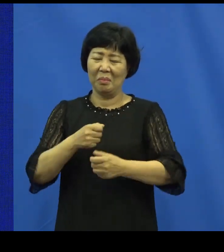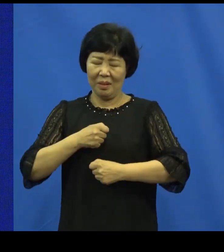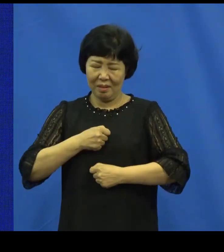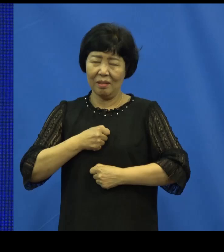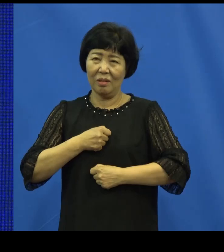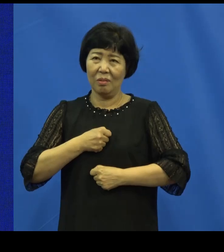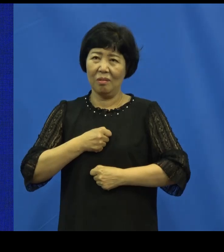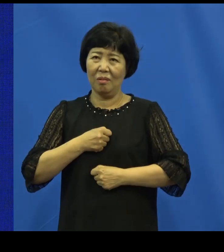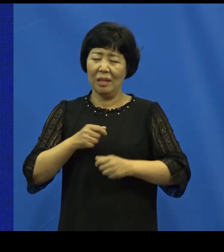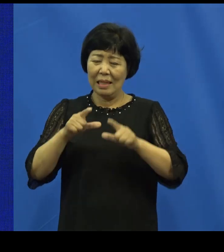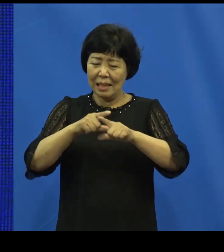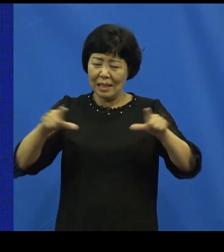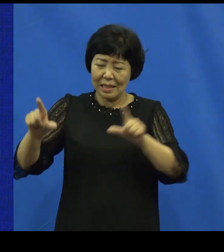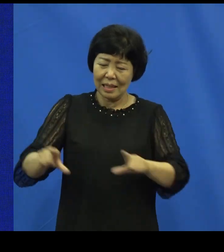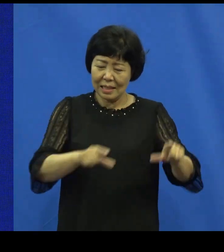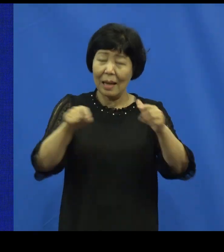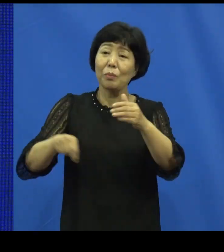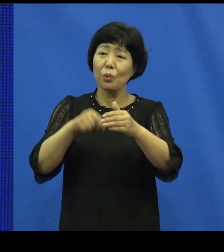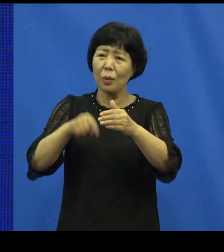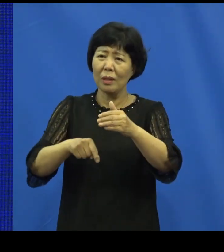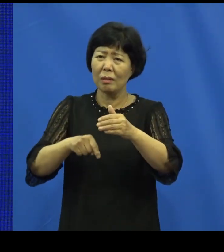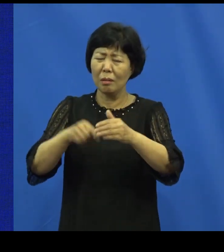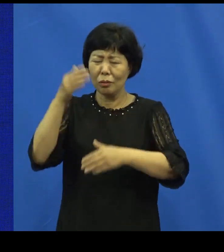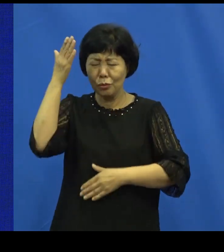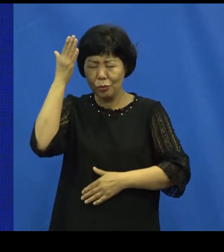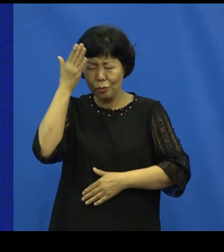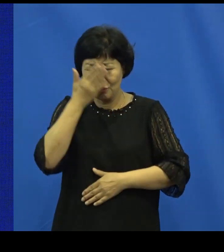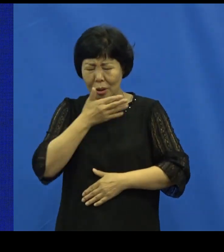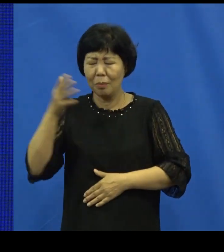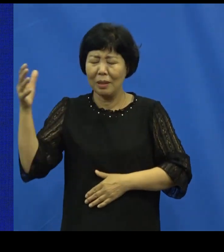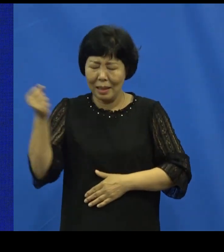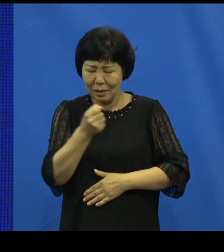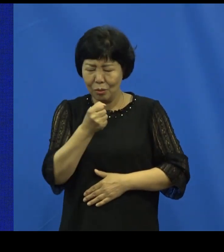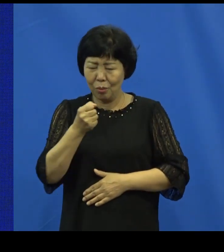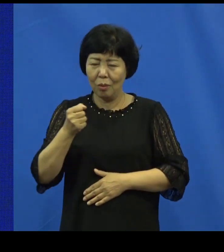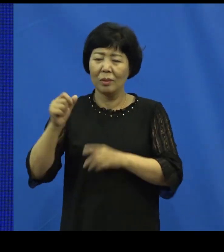순수함과 신실함을 가지고 살아가는 사람,